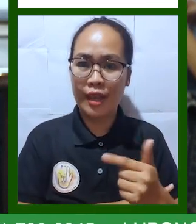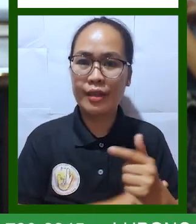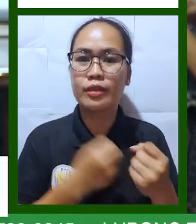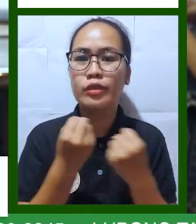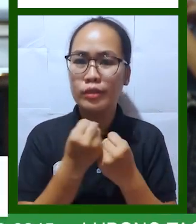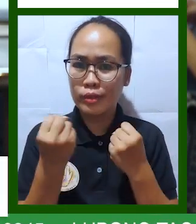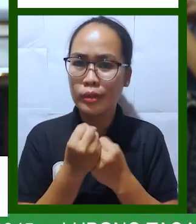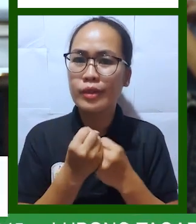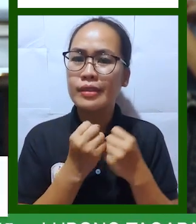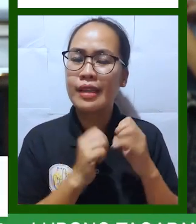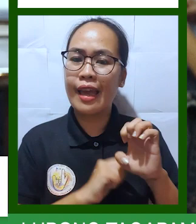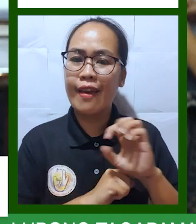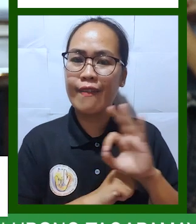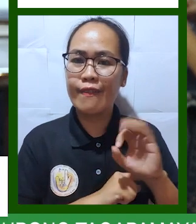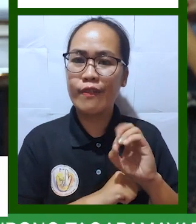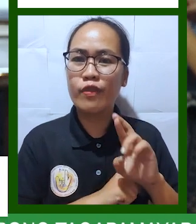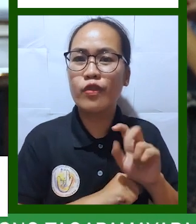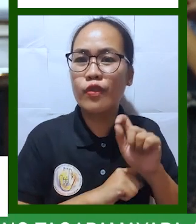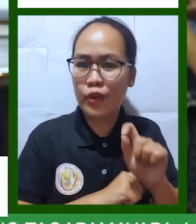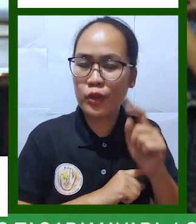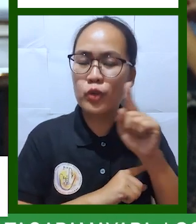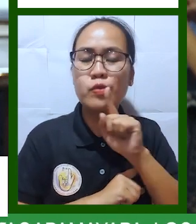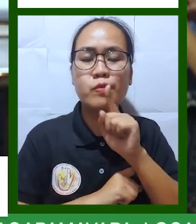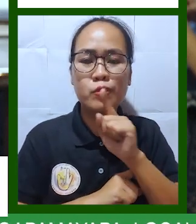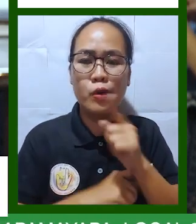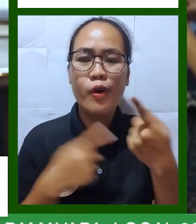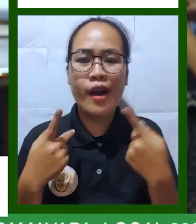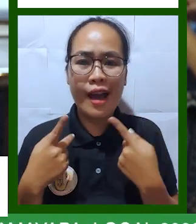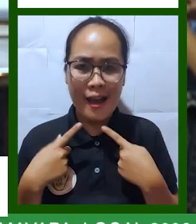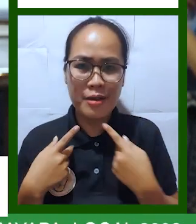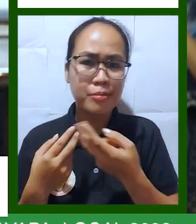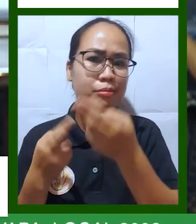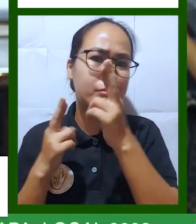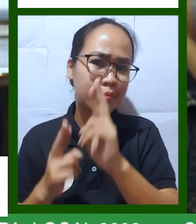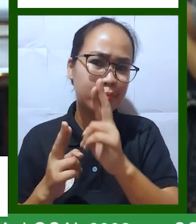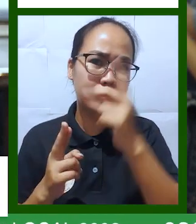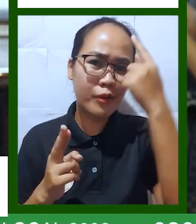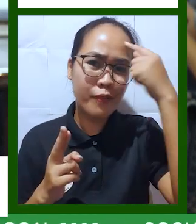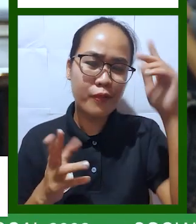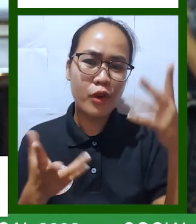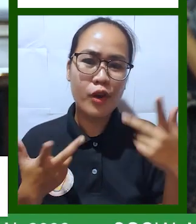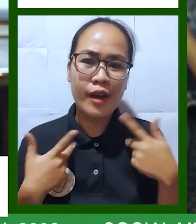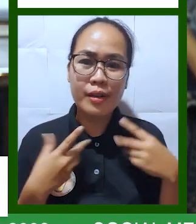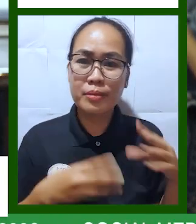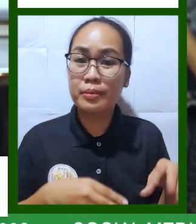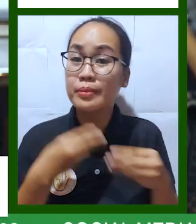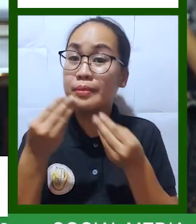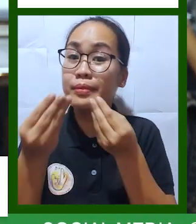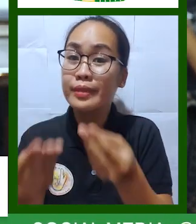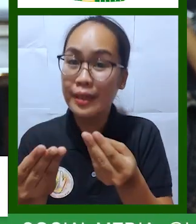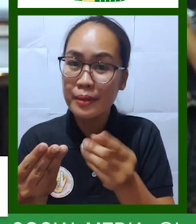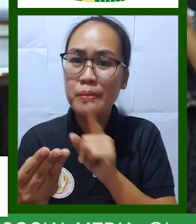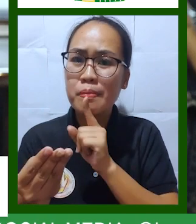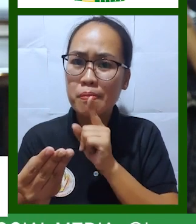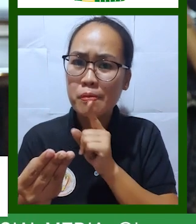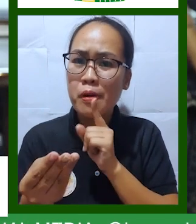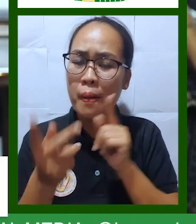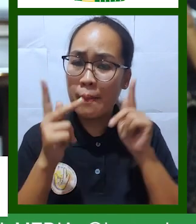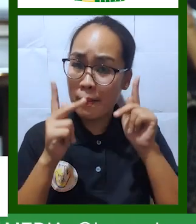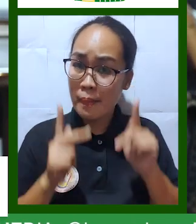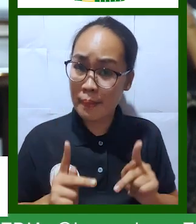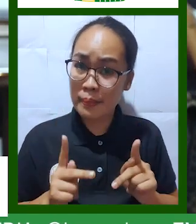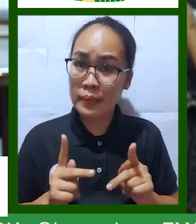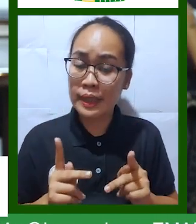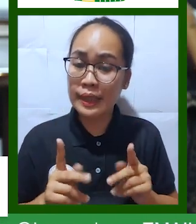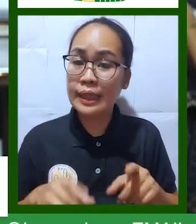Of course, itong ating natanggap na recognition ay iginawad mismo, no, personal nila Mayor Vico Soto, Vice